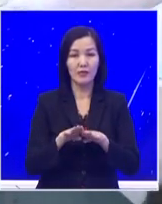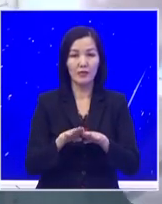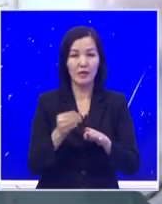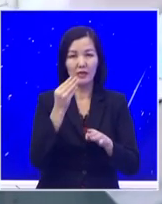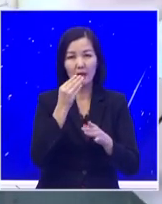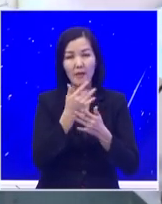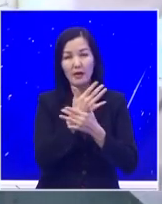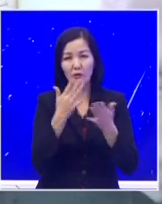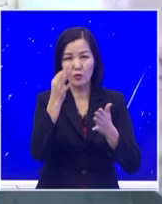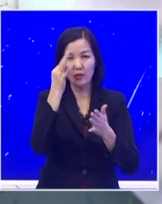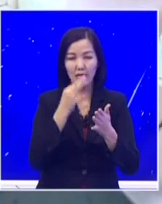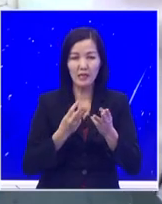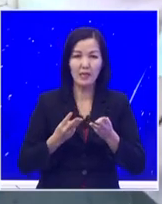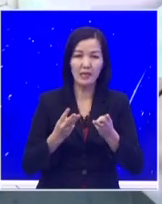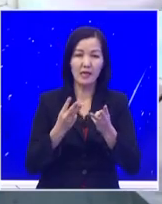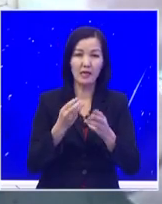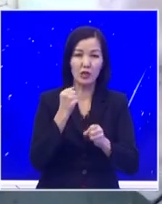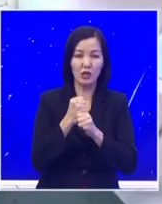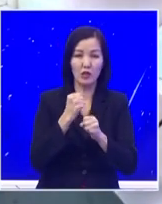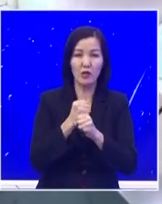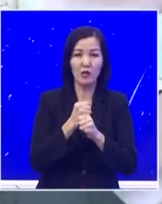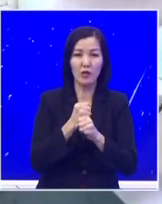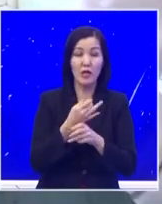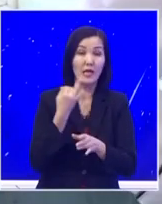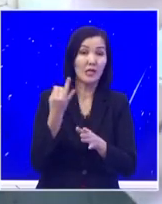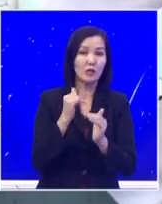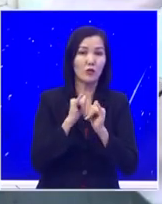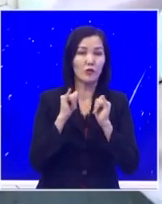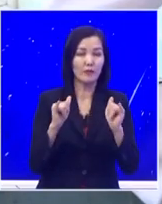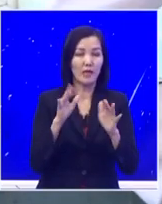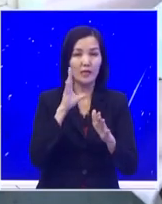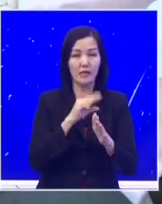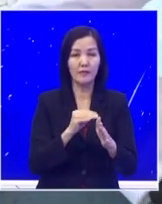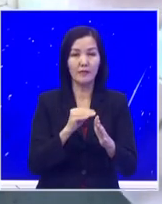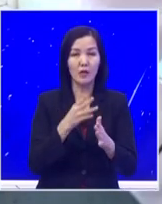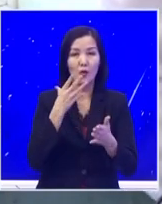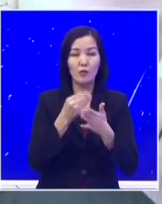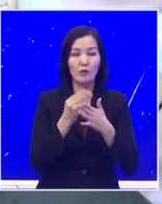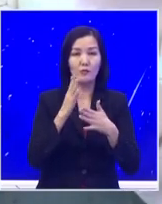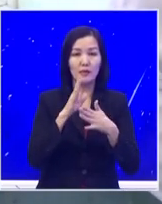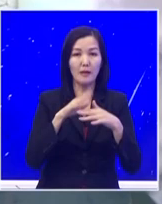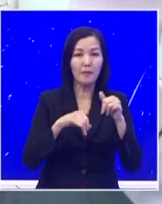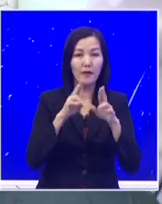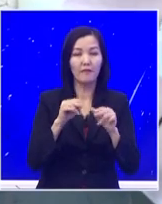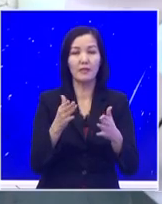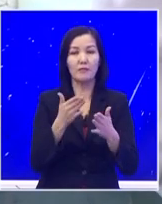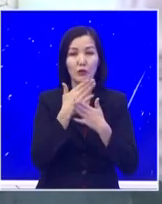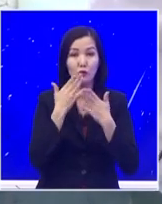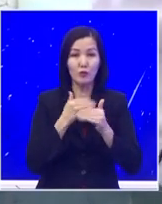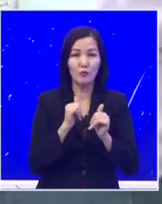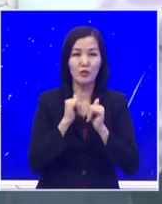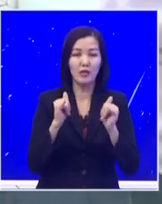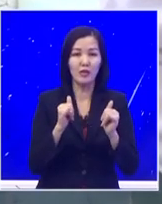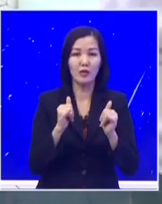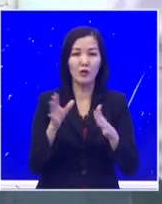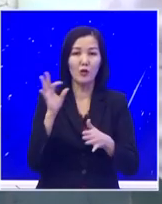тағамдар, жаңағы карвингтер жасау арқылы біз өзіміздің қызығушылығымызды арттырамыз. Және де өзіміздің мамандығымызға деген жаңағы